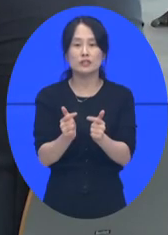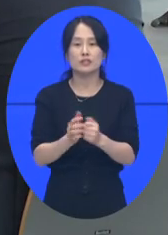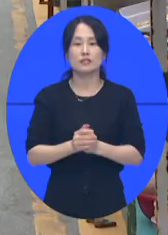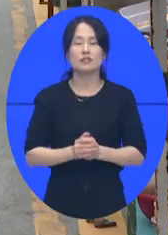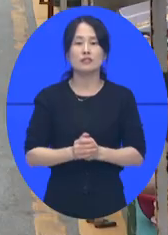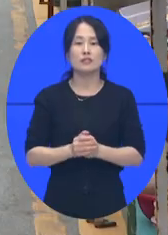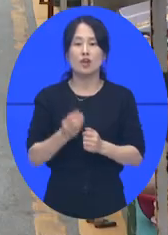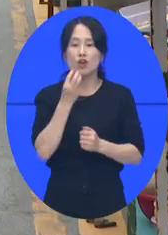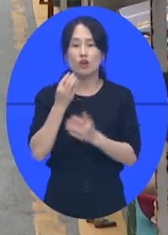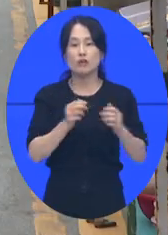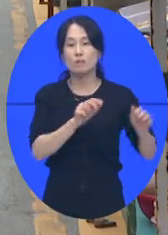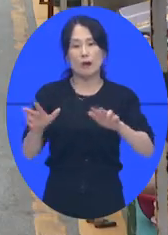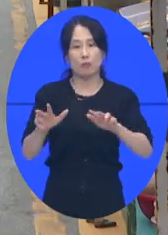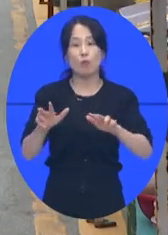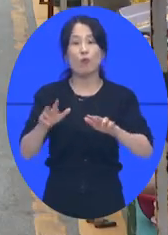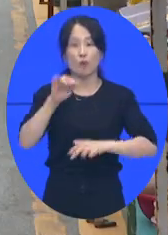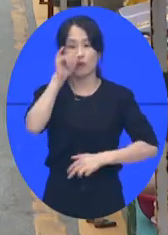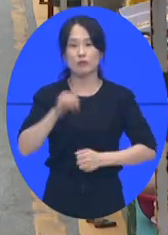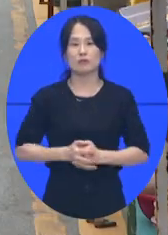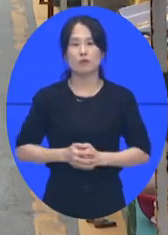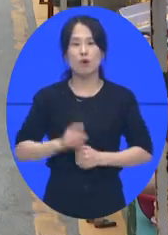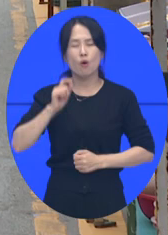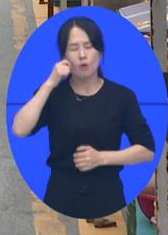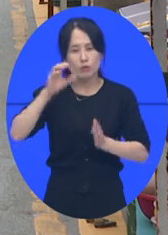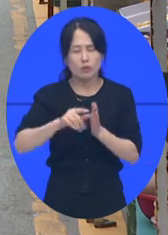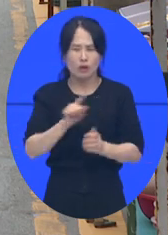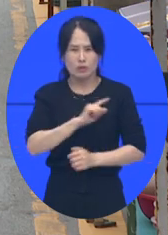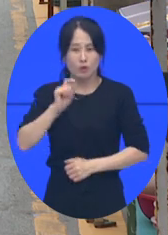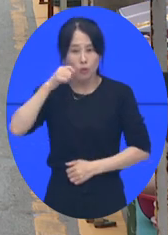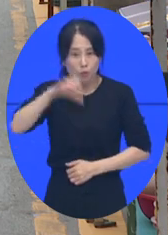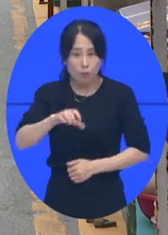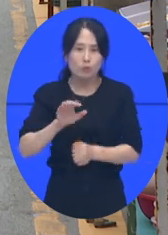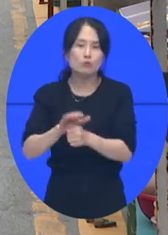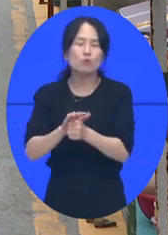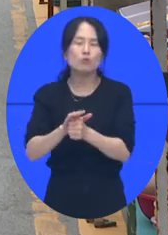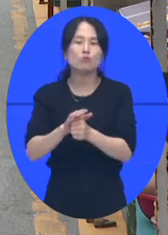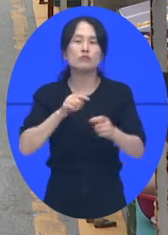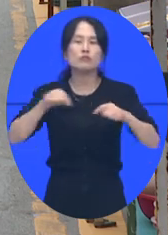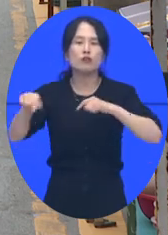시행합니다. 어려운 시기 가장 어려운 곳부터 챙기는 경기도의 경제